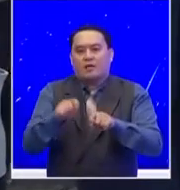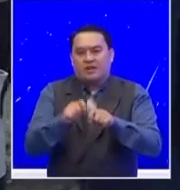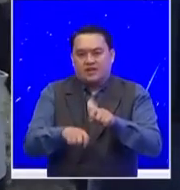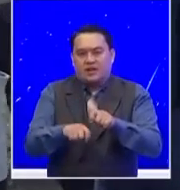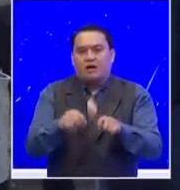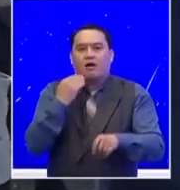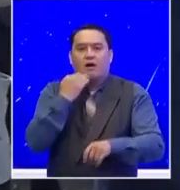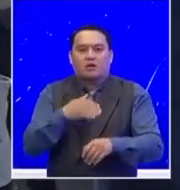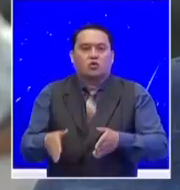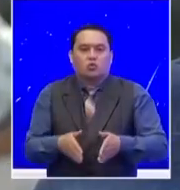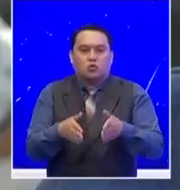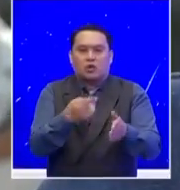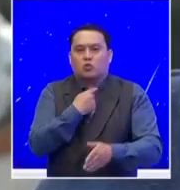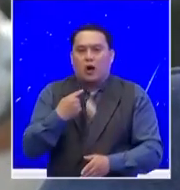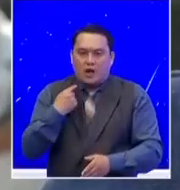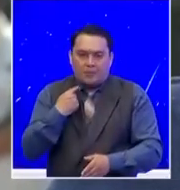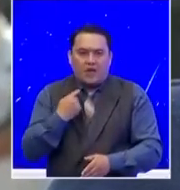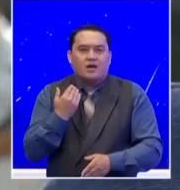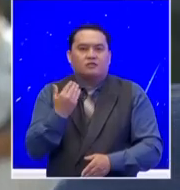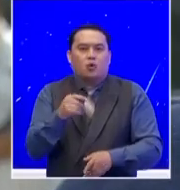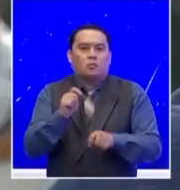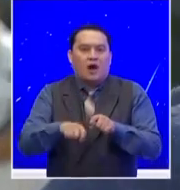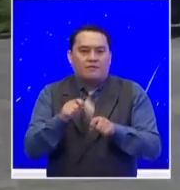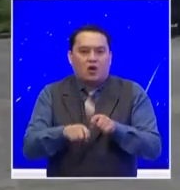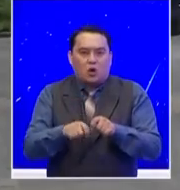рейд проверить качество дорог областного центра. В ходе